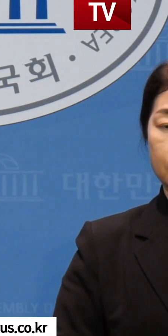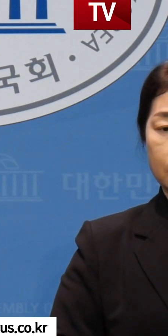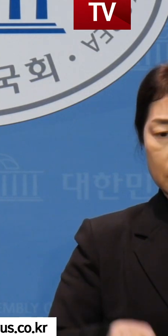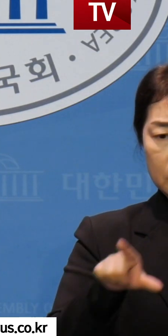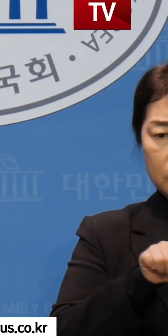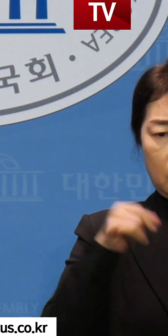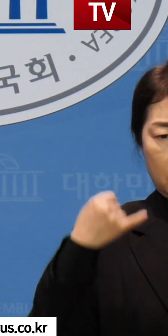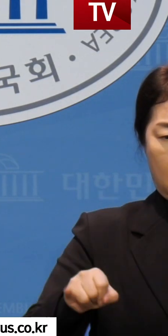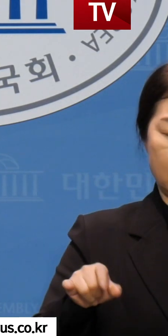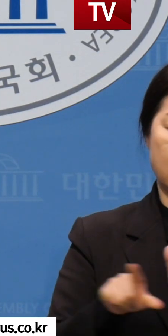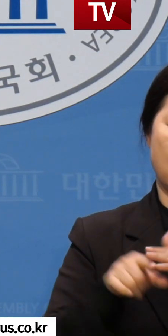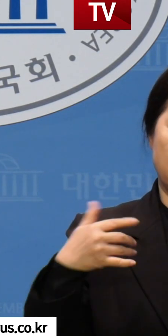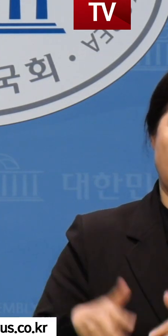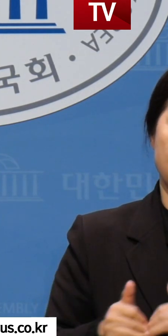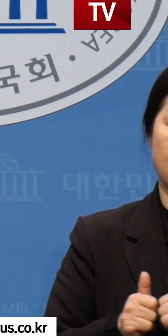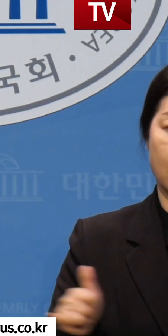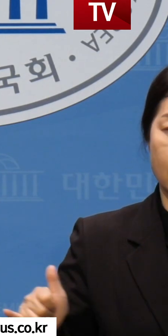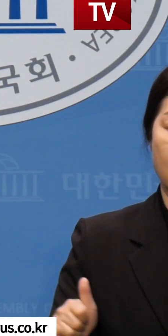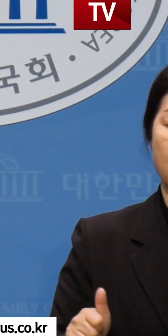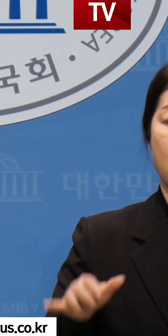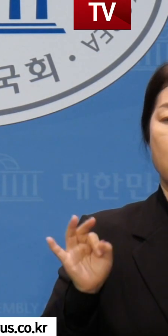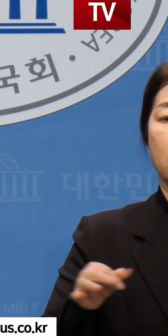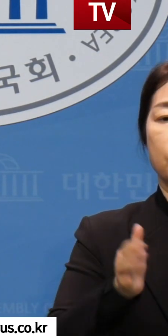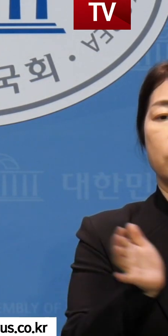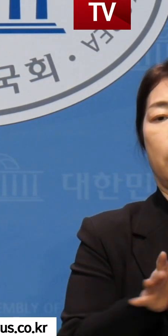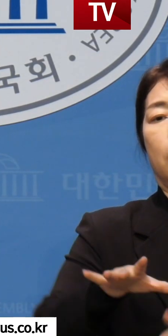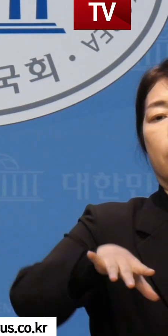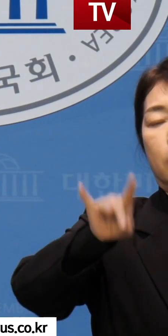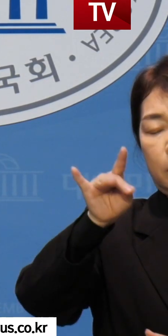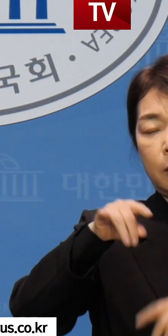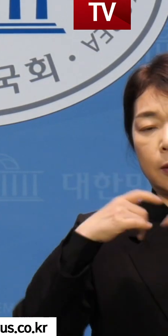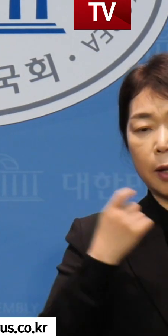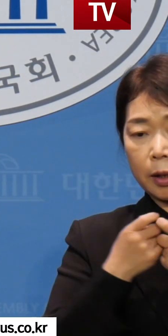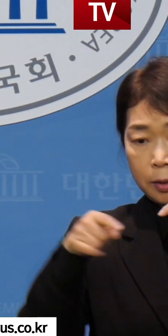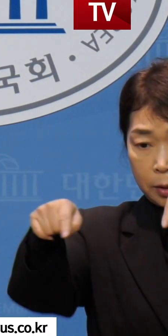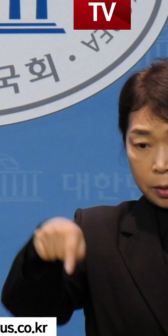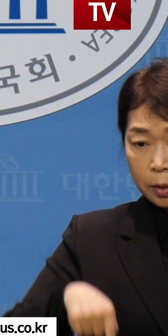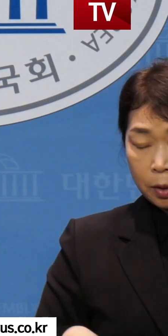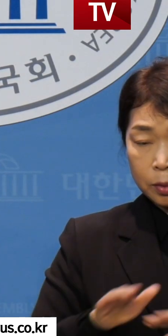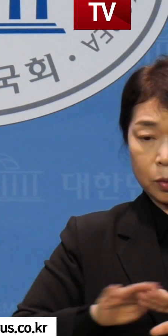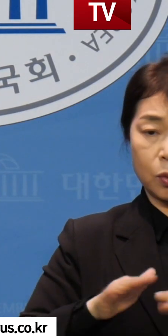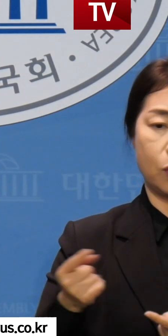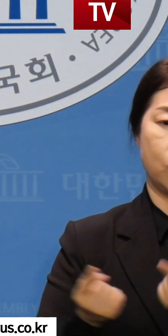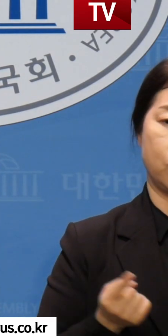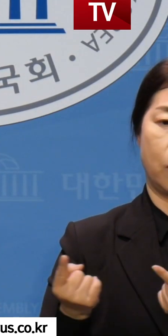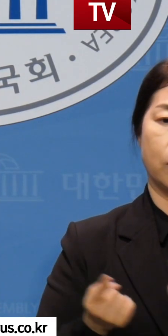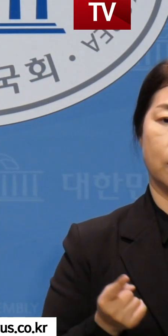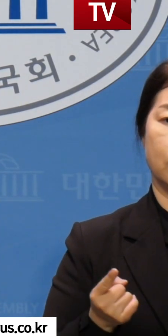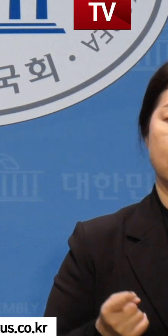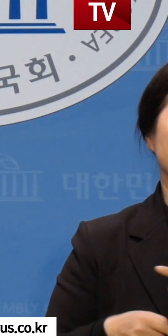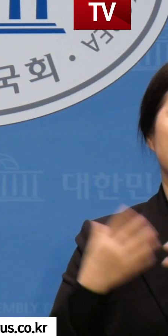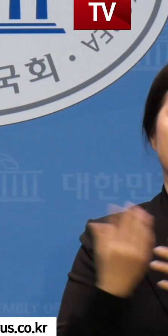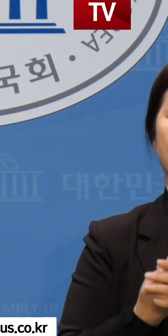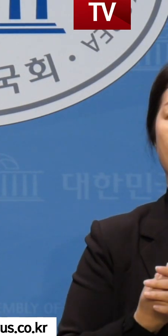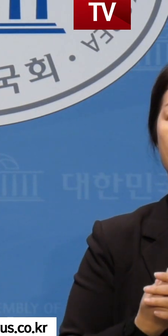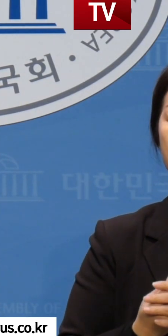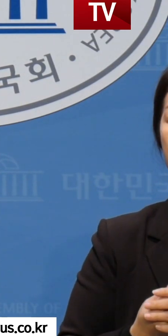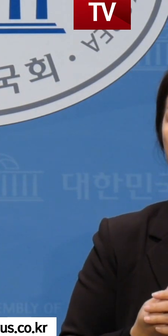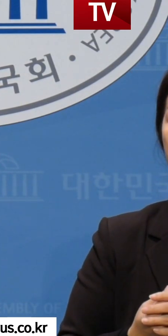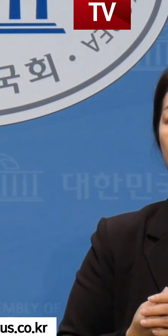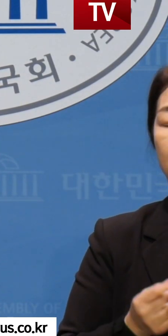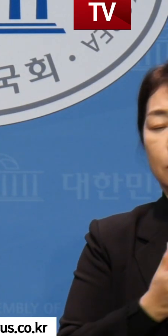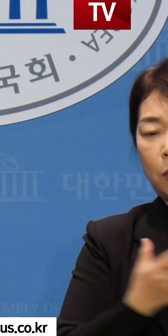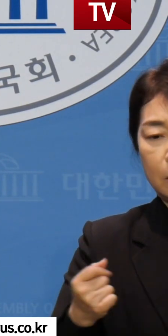취약차주에 대한 금융기관 선제적 사적 채무 조정 채무 조정을 전면적으로 시행해야